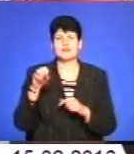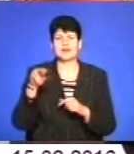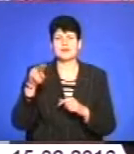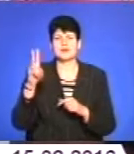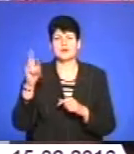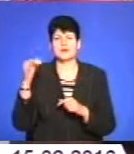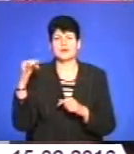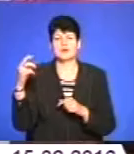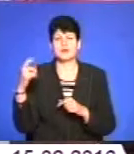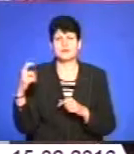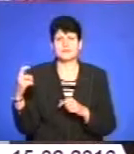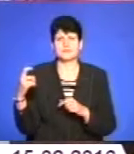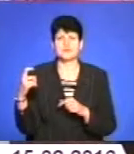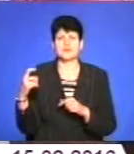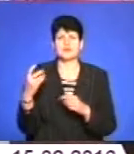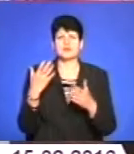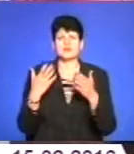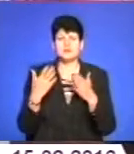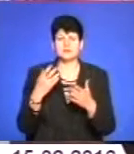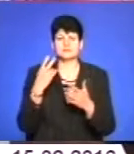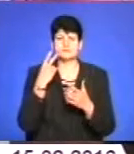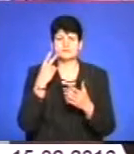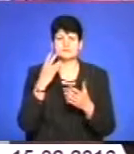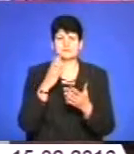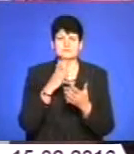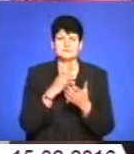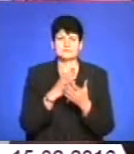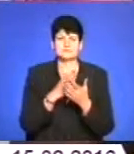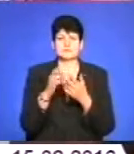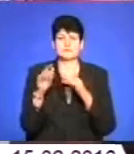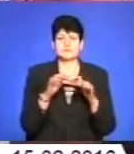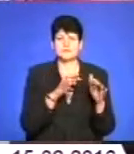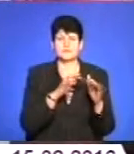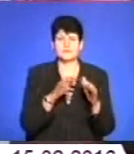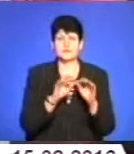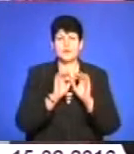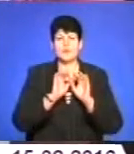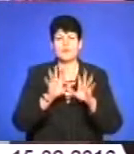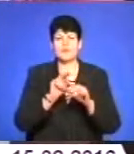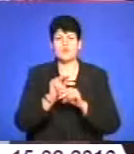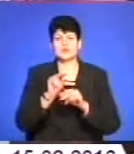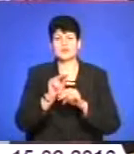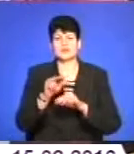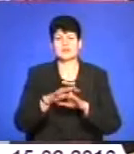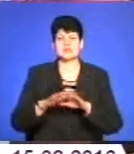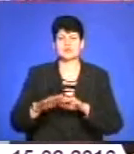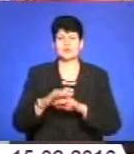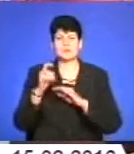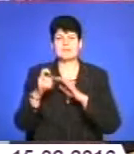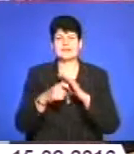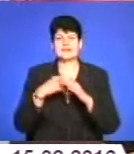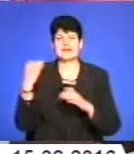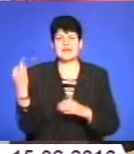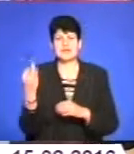яка священниче несла місію просвітництва народу, пізнання